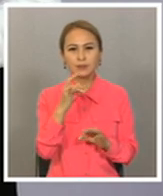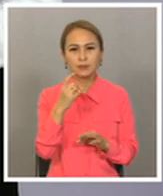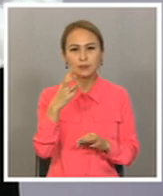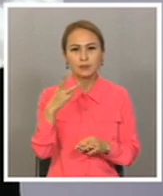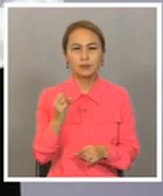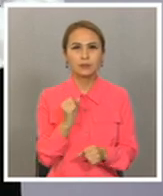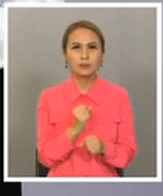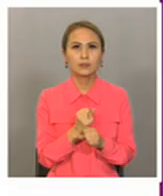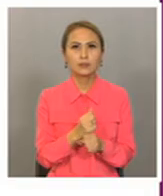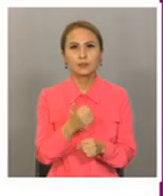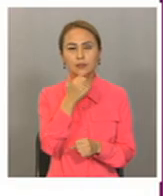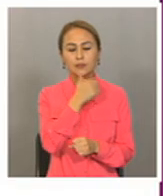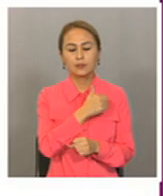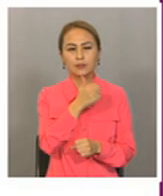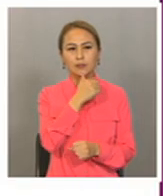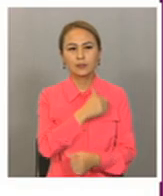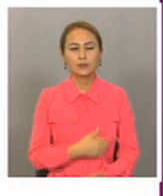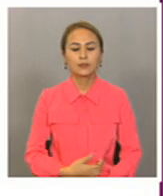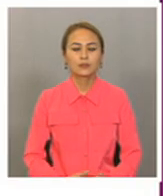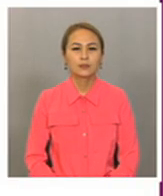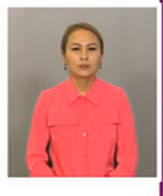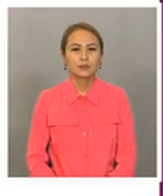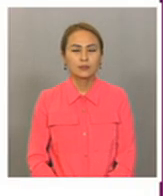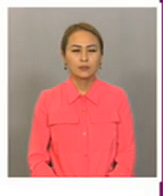құрастырып көріңіздер.